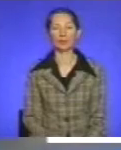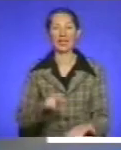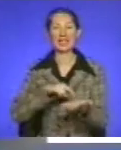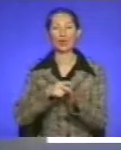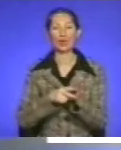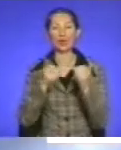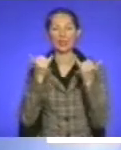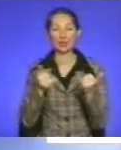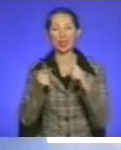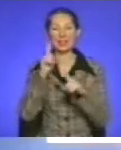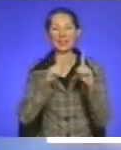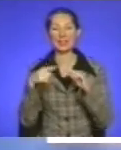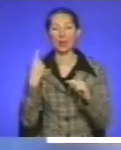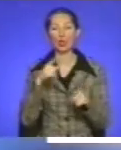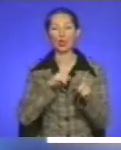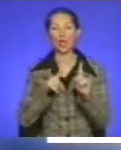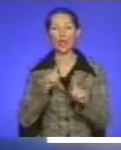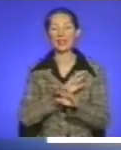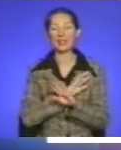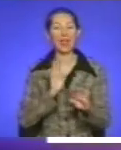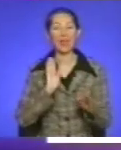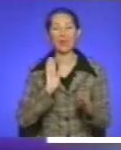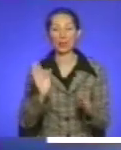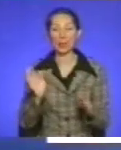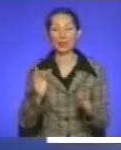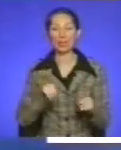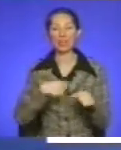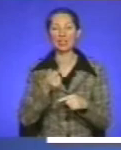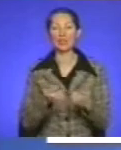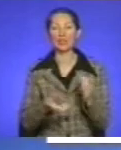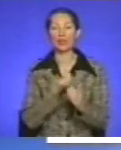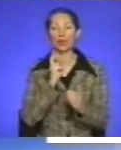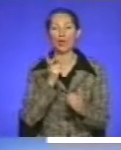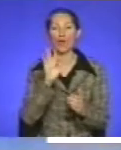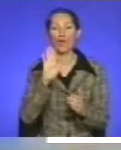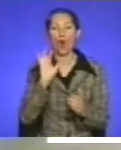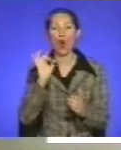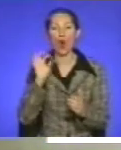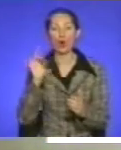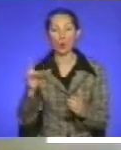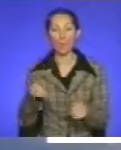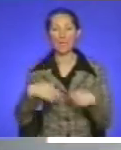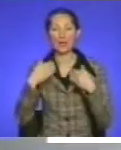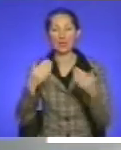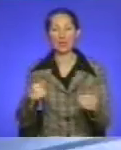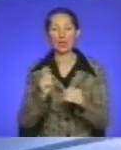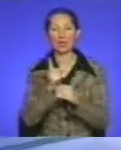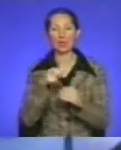Запланована на сьогодні сесія обласної ради не відбулася. Через відсутність кворуму її перенесли на 11